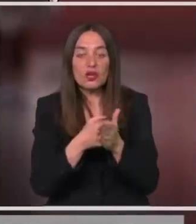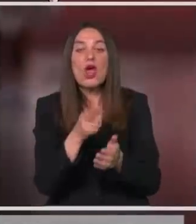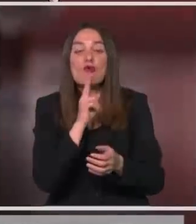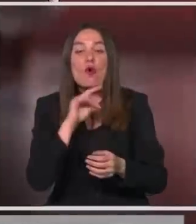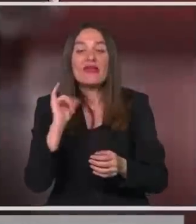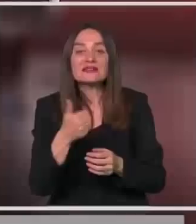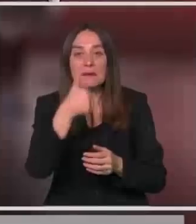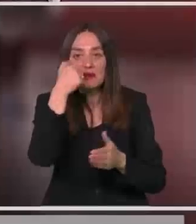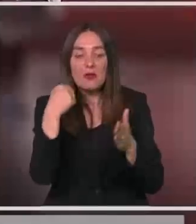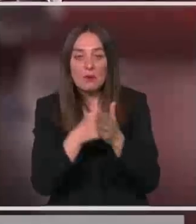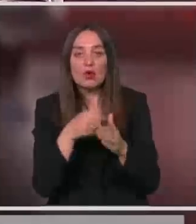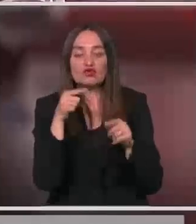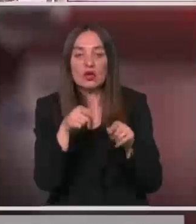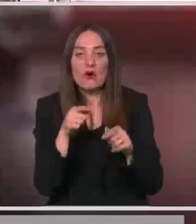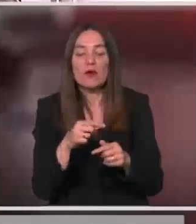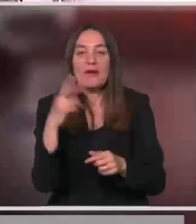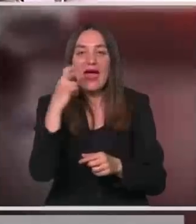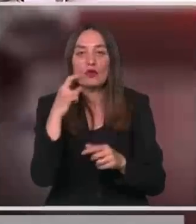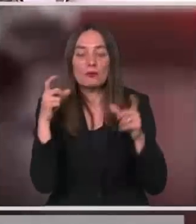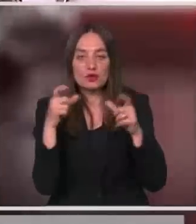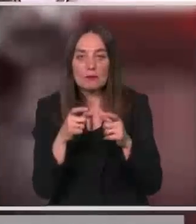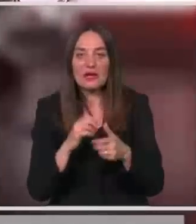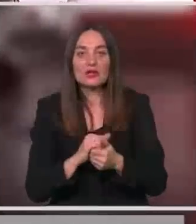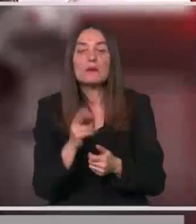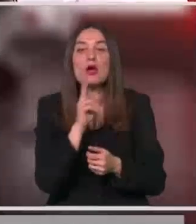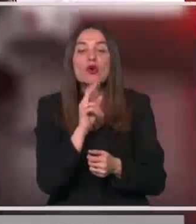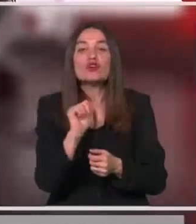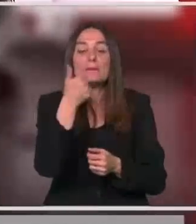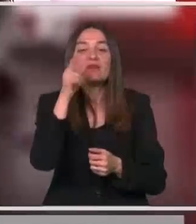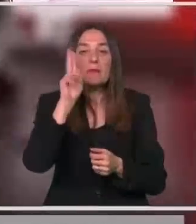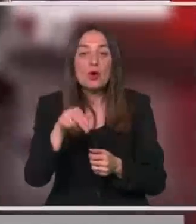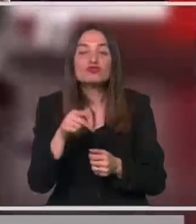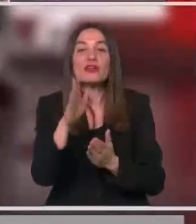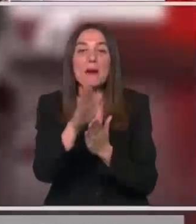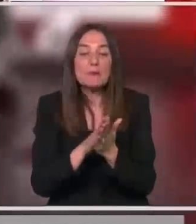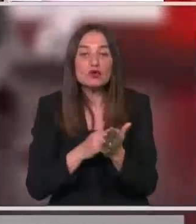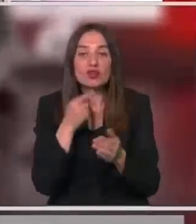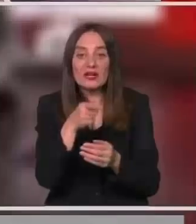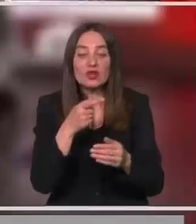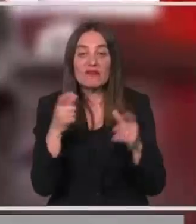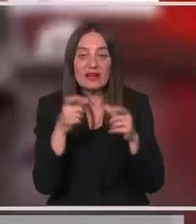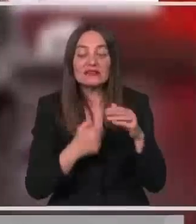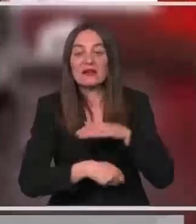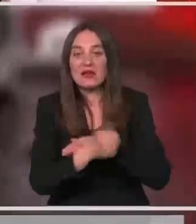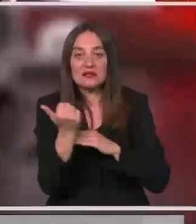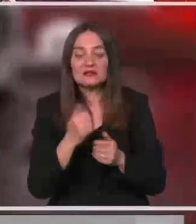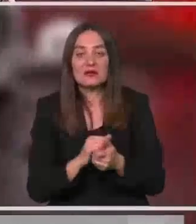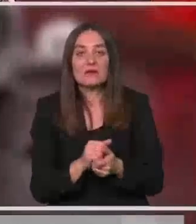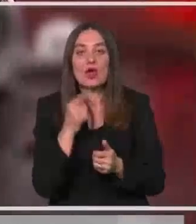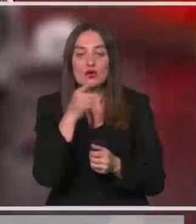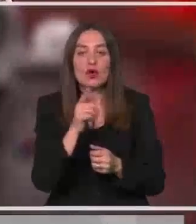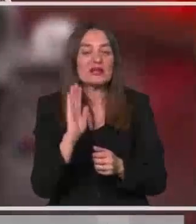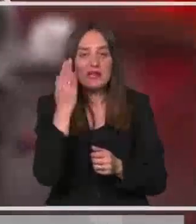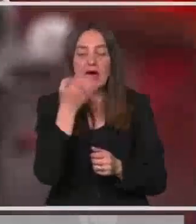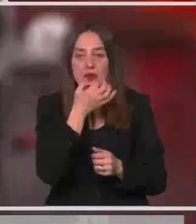i ko jeste prvi pogođen ovom ekonomskom krizom i ko će prvi moći da počne iz ove krize da izlazi? Pa to je